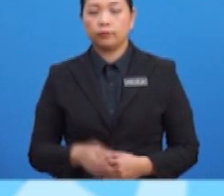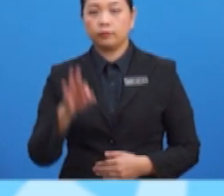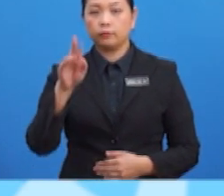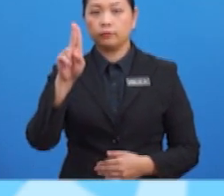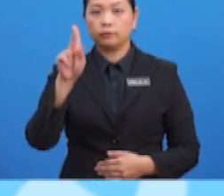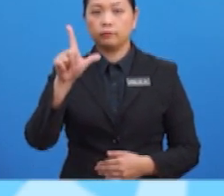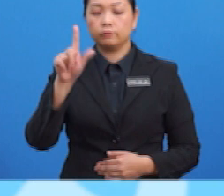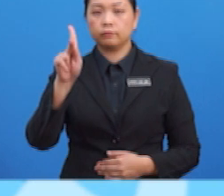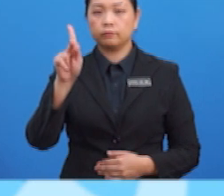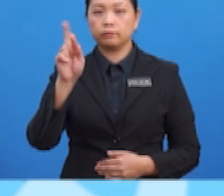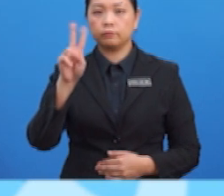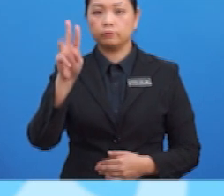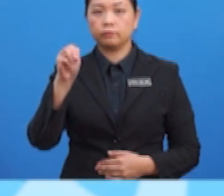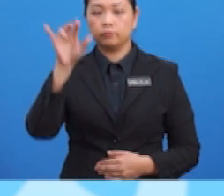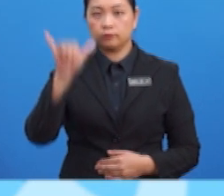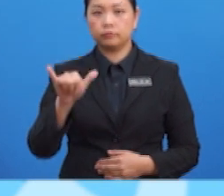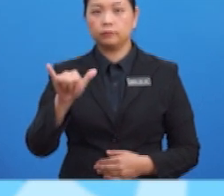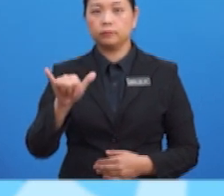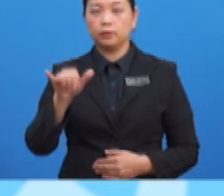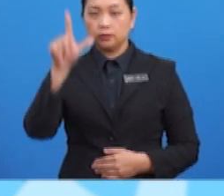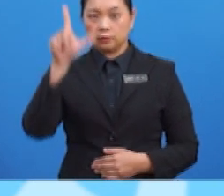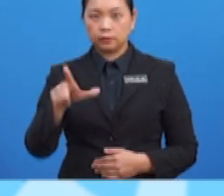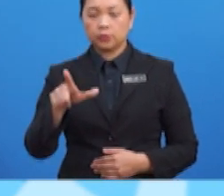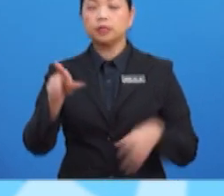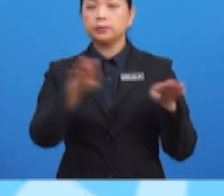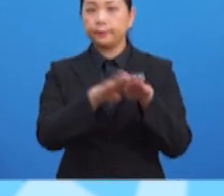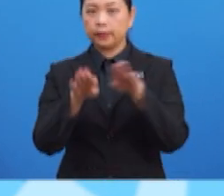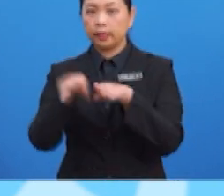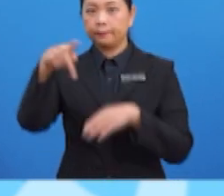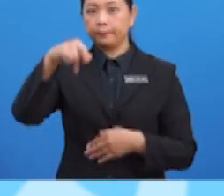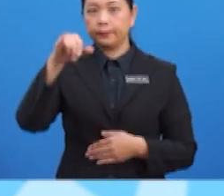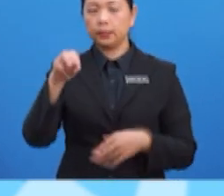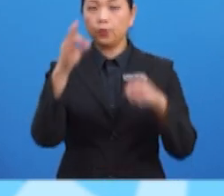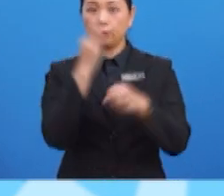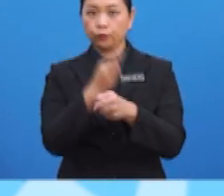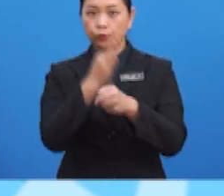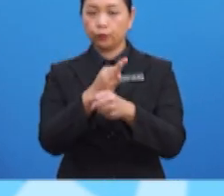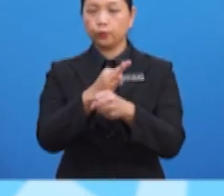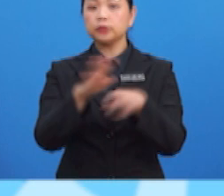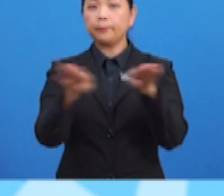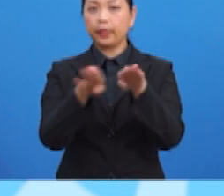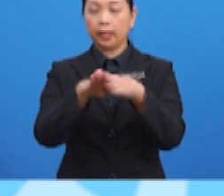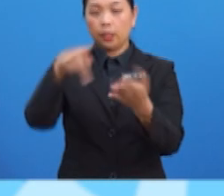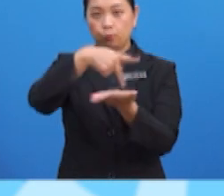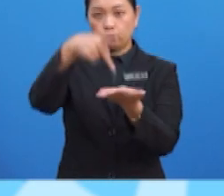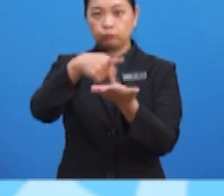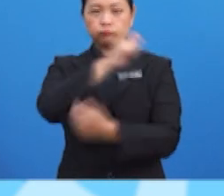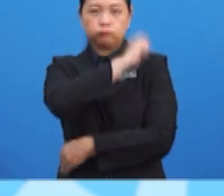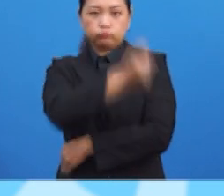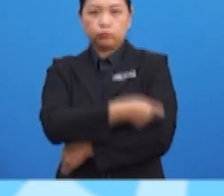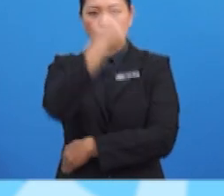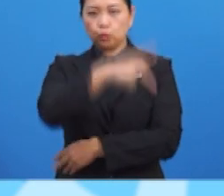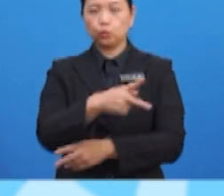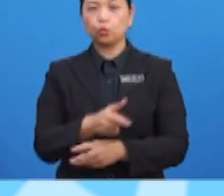Fulcrum yang dipasang sebagai pin berfungsi sebagai pusat tenaga untuk